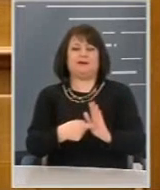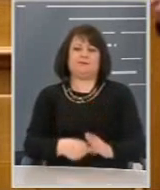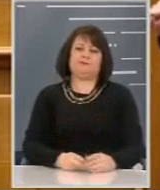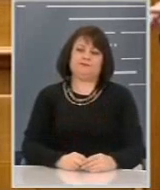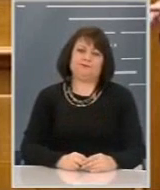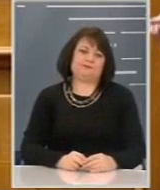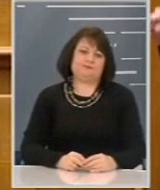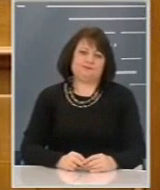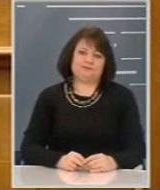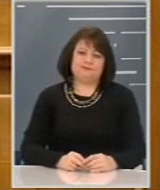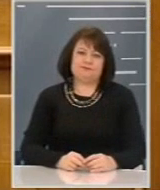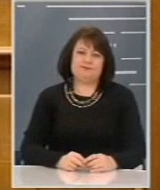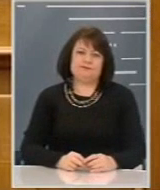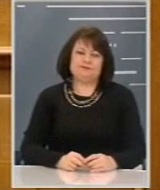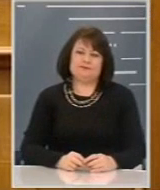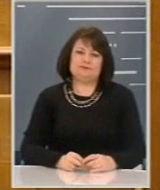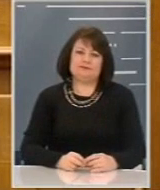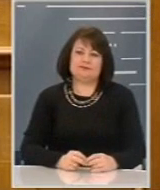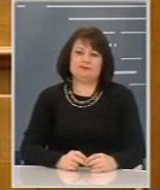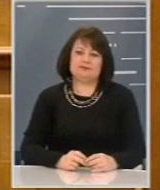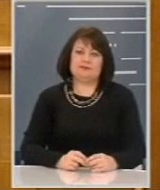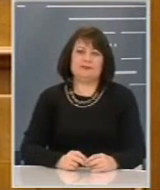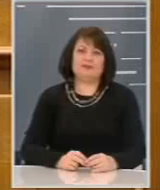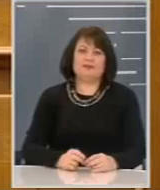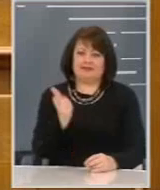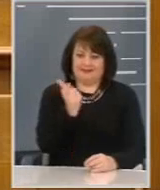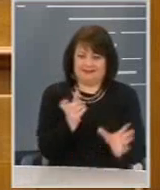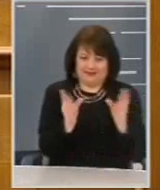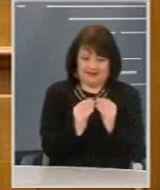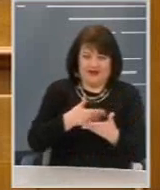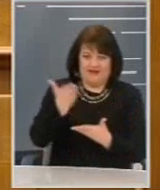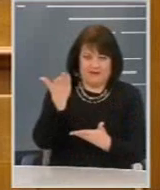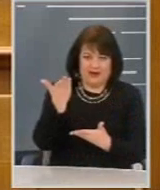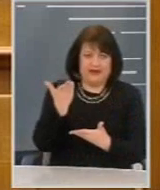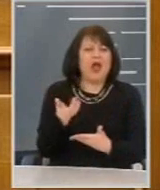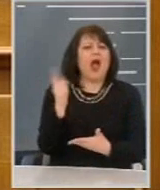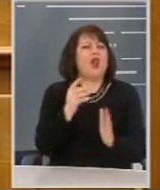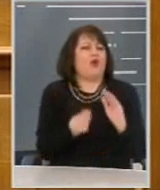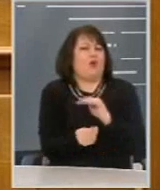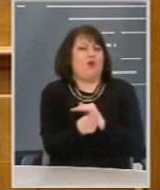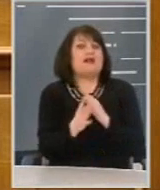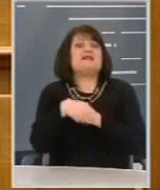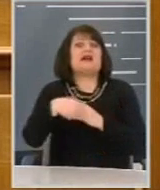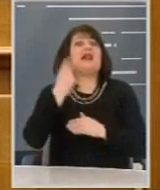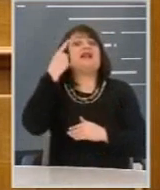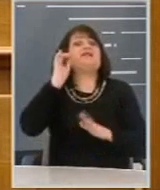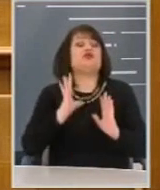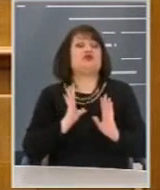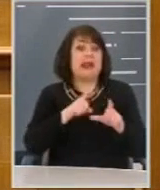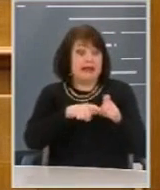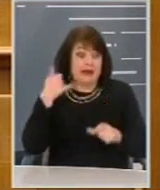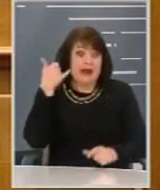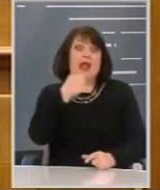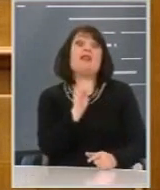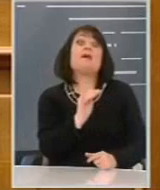άλλους σκοπούς από το δανεισμό για τον οποίο έγινε. Και ο εισαγγελέας ακόμα δεν το έχει ακούσει αυτό. Και η εισπρακτική εταιρεία δεν τον πήρε